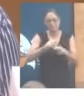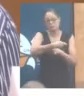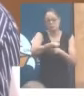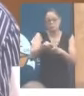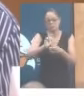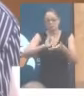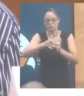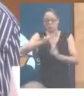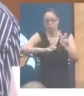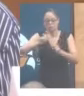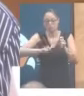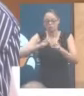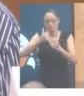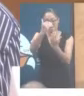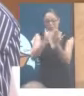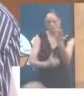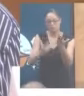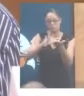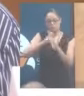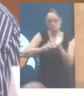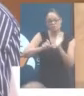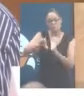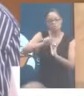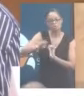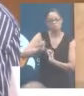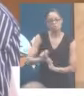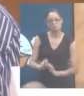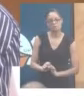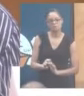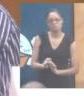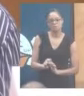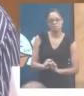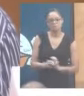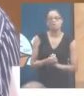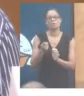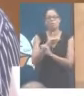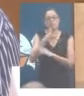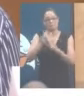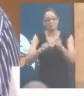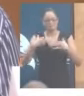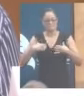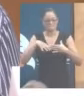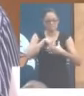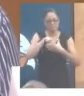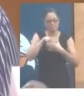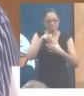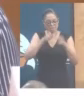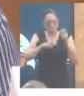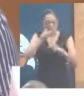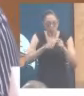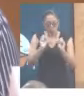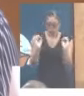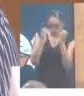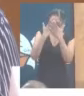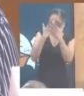liste des nouveaux recrutés. Et plusieurs membres du personnel nous ont interpellés, j'ai été